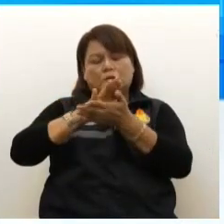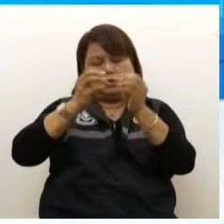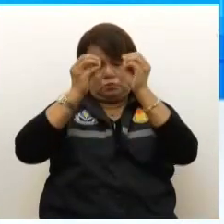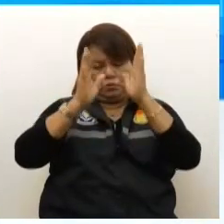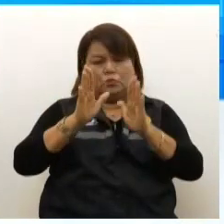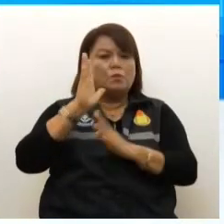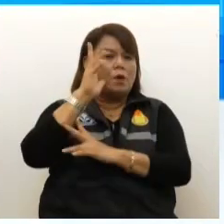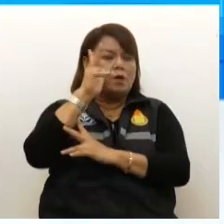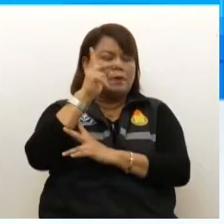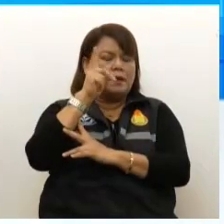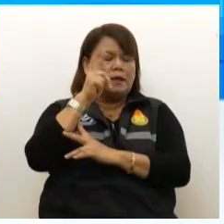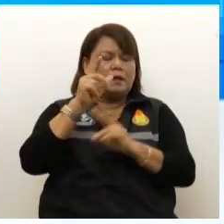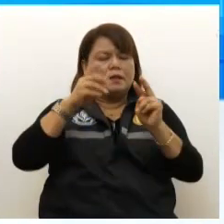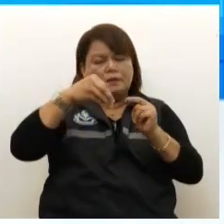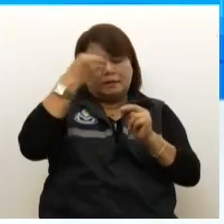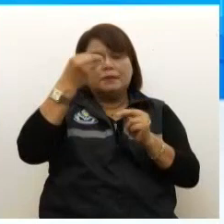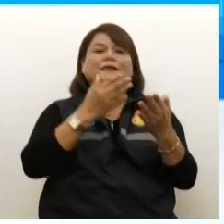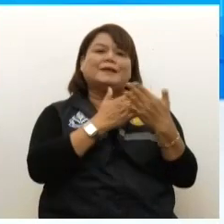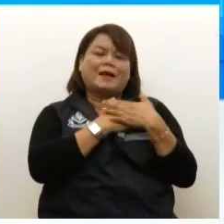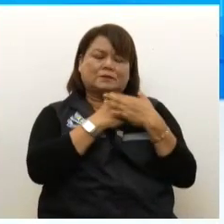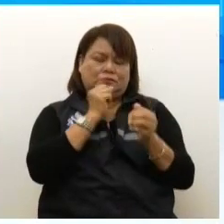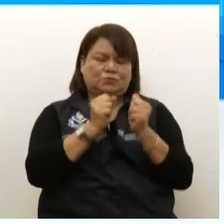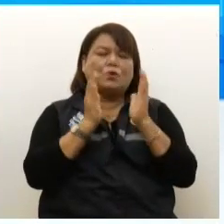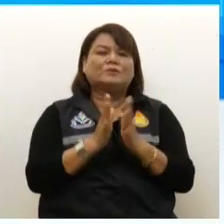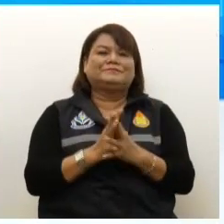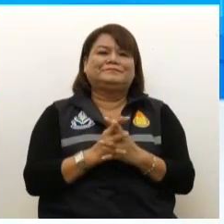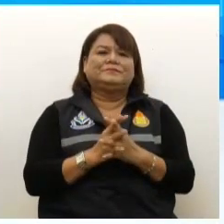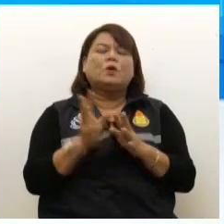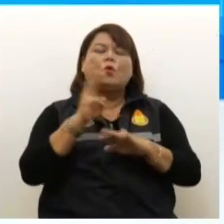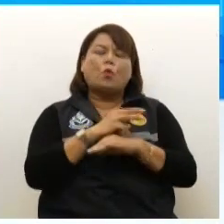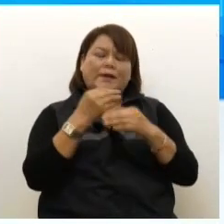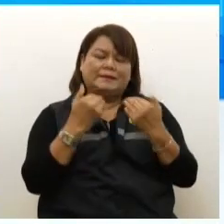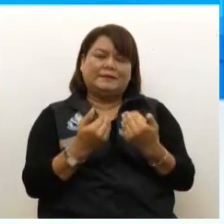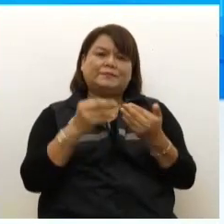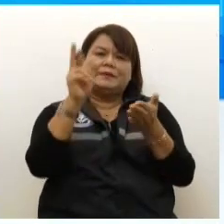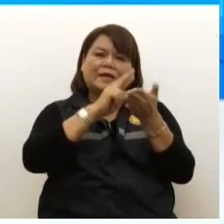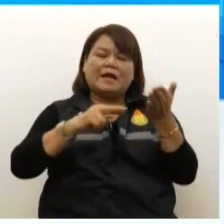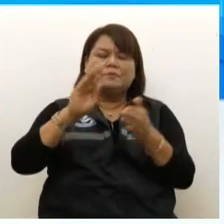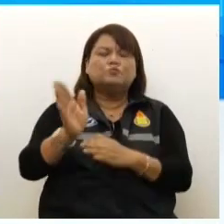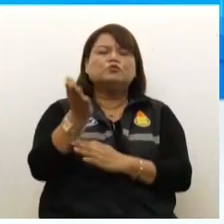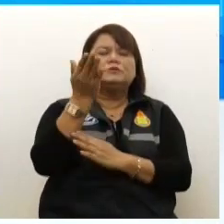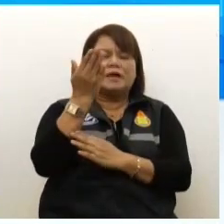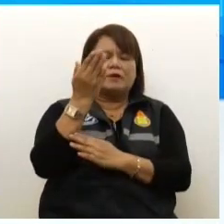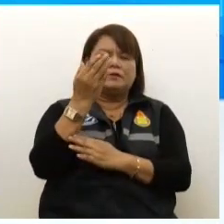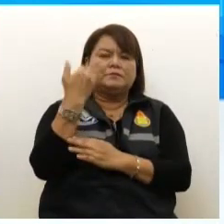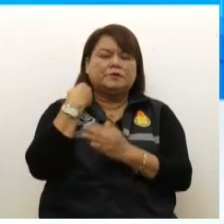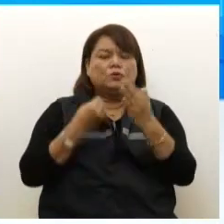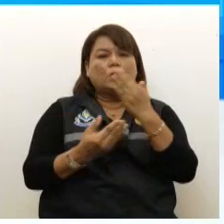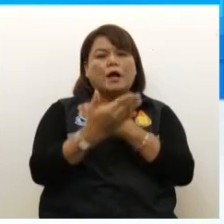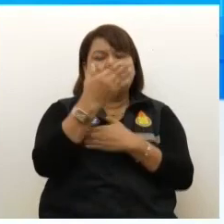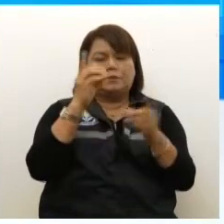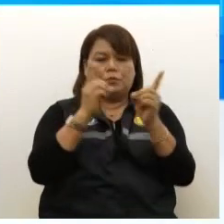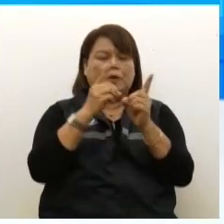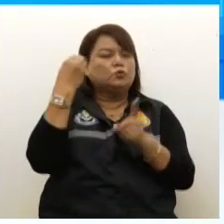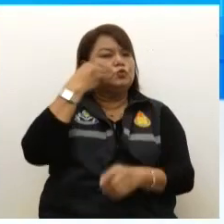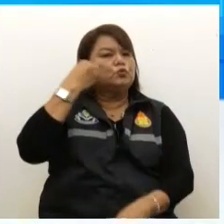ผู้ปกครองรวมทั้งนักเรียนที่รักทุกท่านครับครับวันนี้เป็นรายการพุธเช้าที่เราได้มาโอกาสมาพบกันทุกวัน